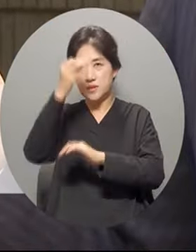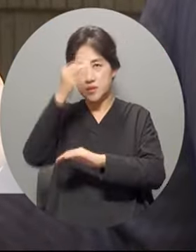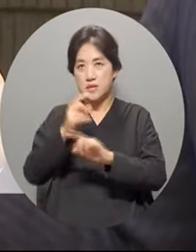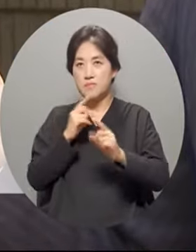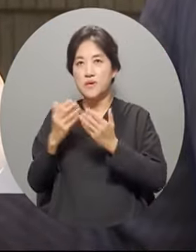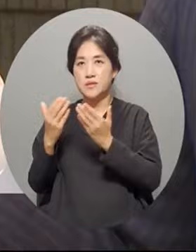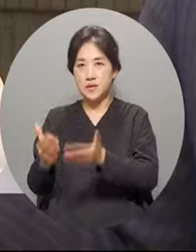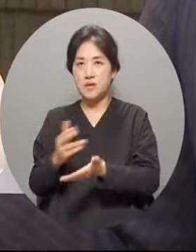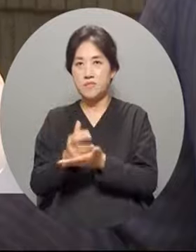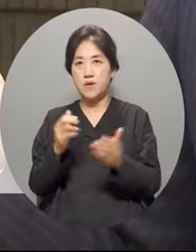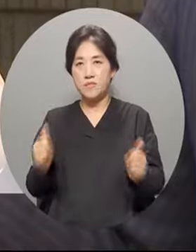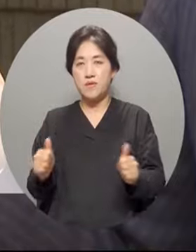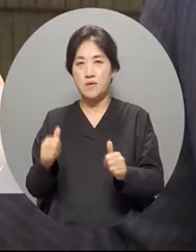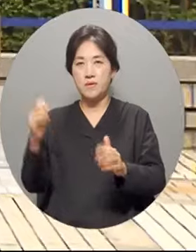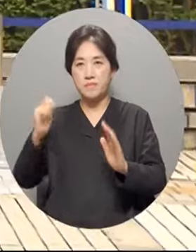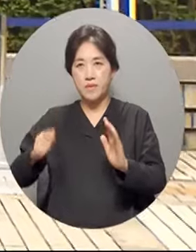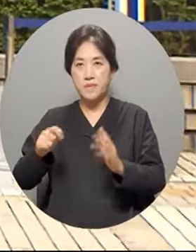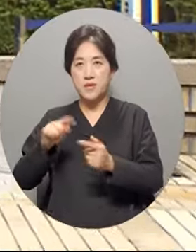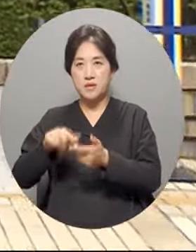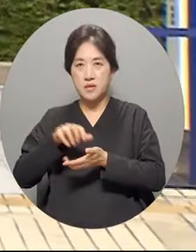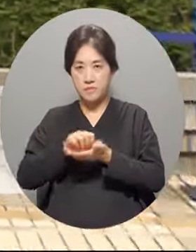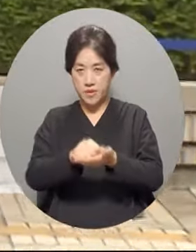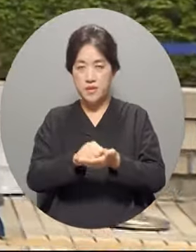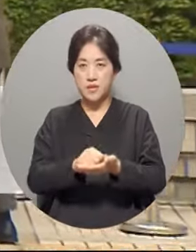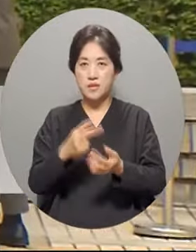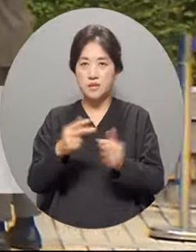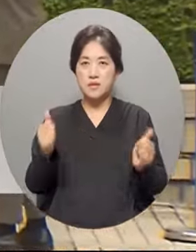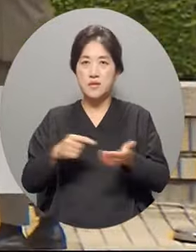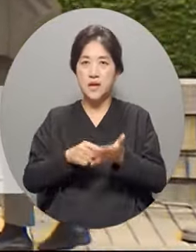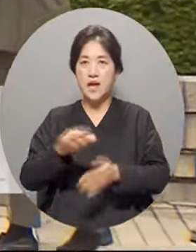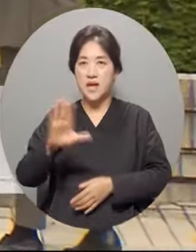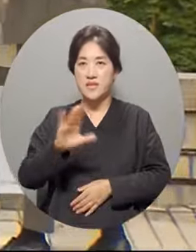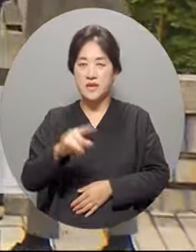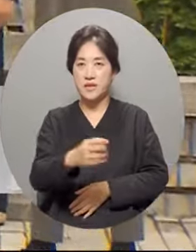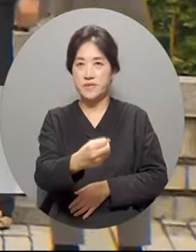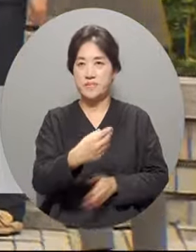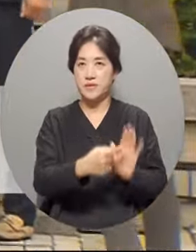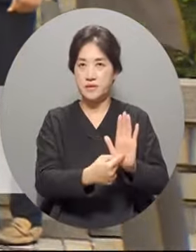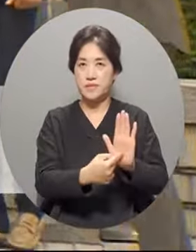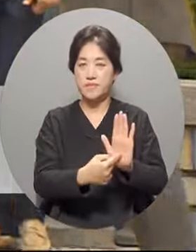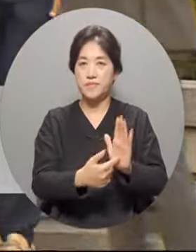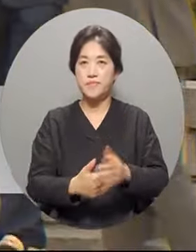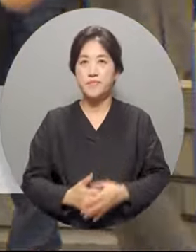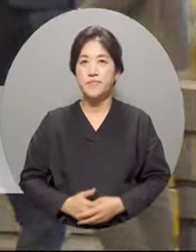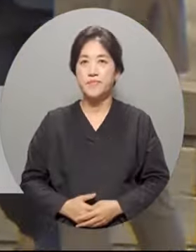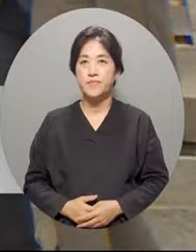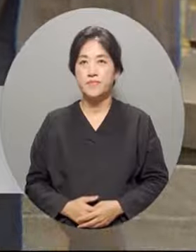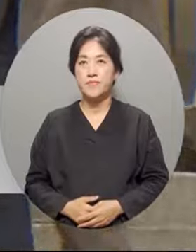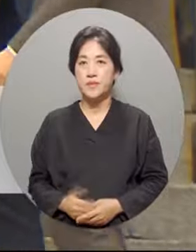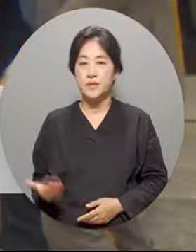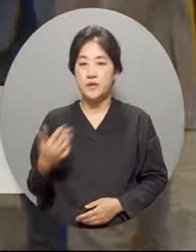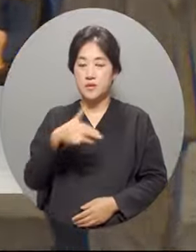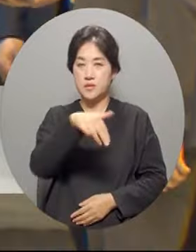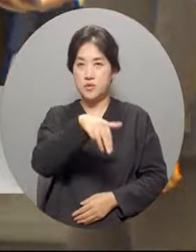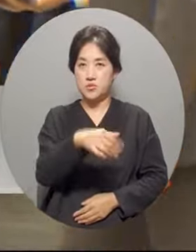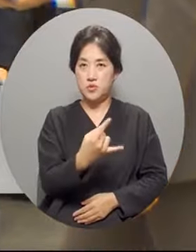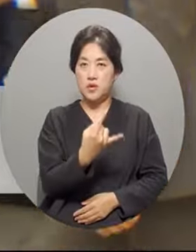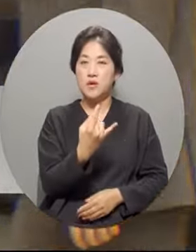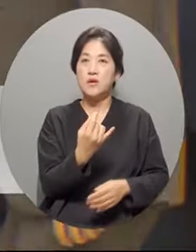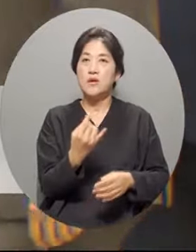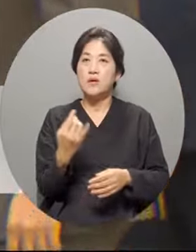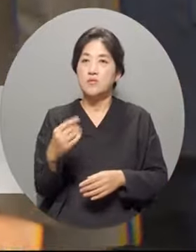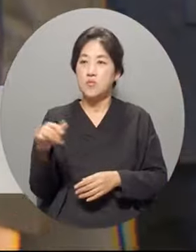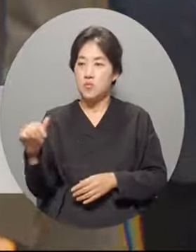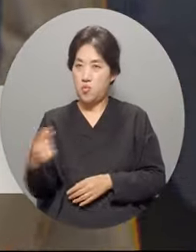드린다며 법원의 판단을 히 받아들이고 항소하지 않겠다고 밝혔습니다 앞서 최회장 노관장 부부의